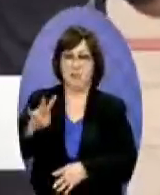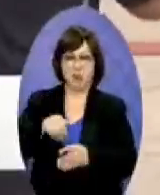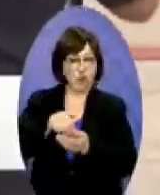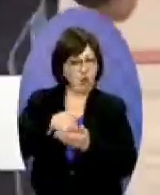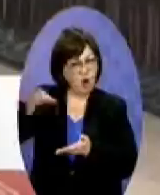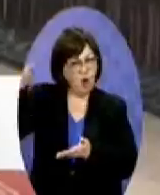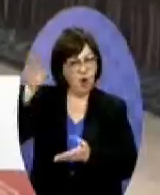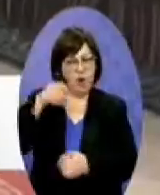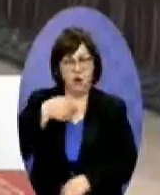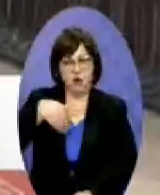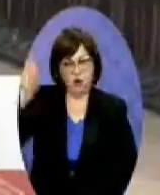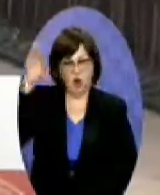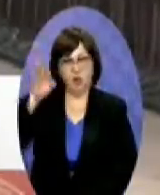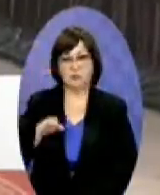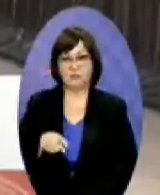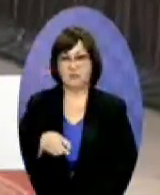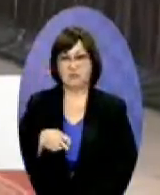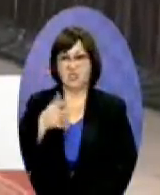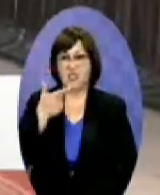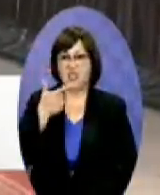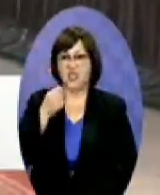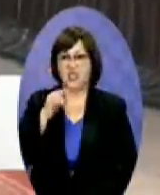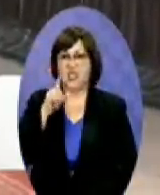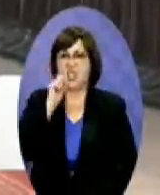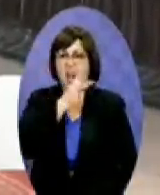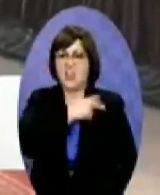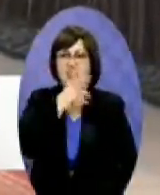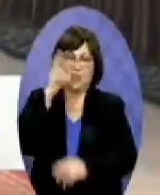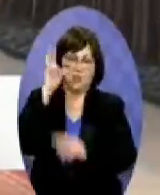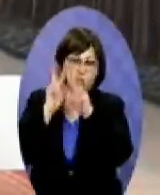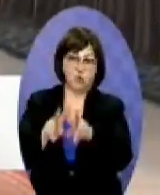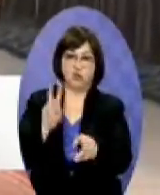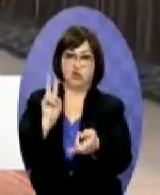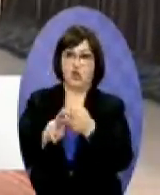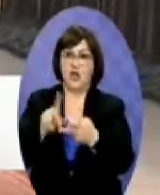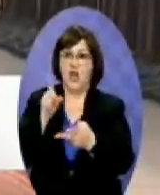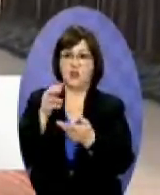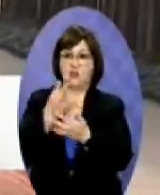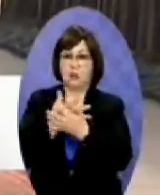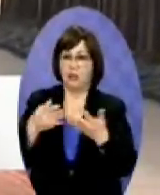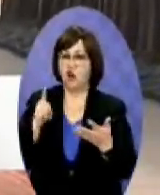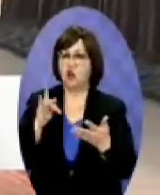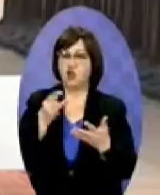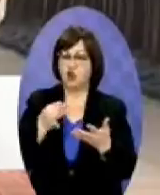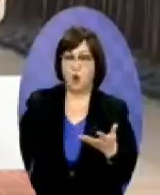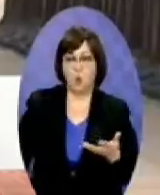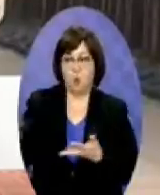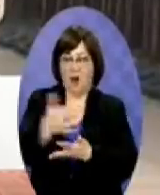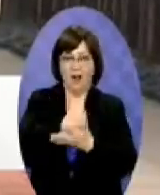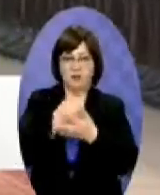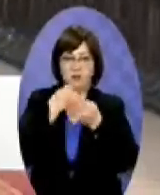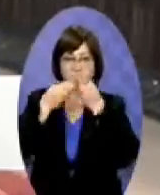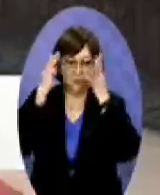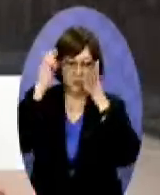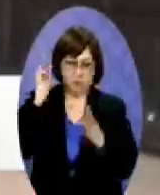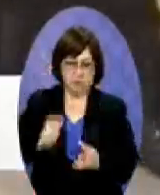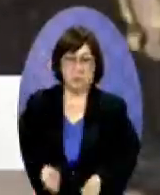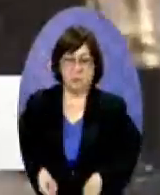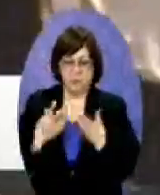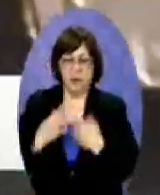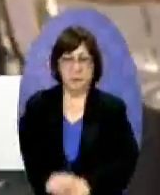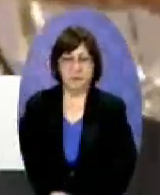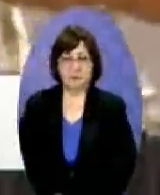гаргасан байдаг. За генералыг бүх насаар нь хорхоос гадна бүх эд хөрөнгийг нь хураах шийдвэрийг шүүхээс гаргасан байна.